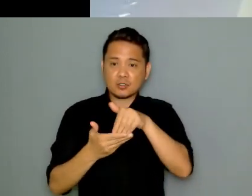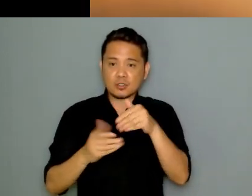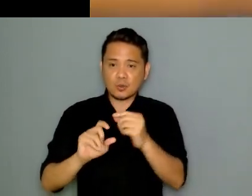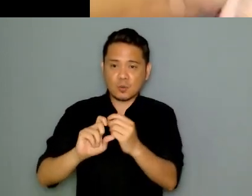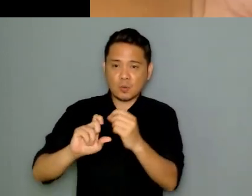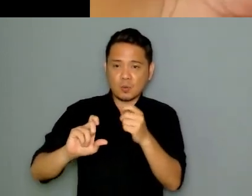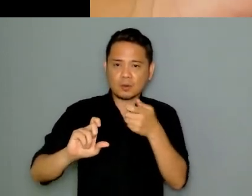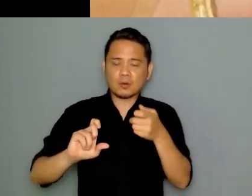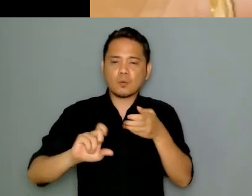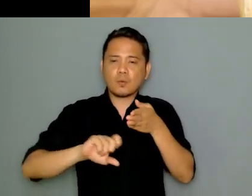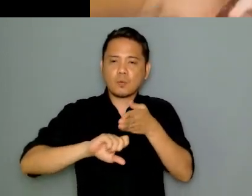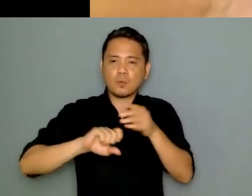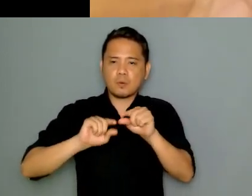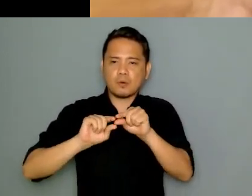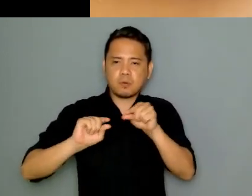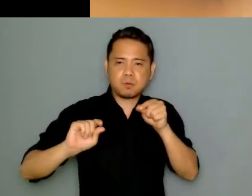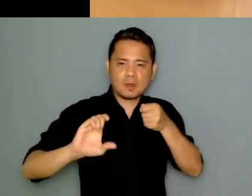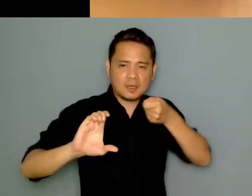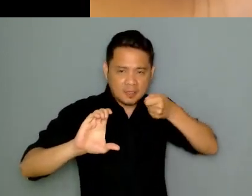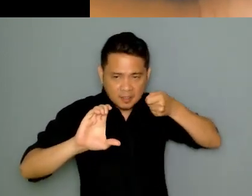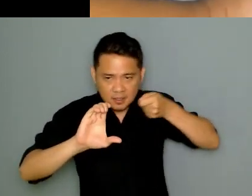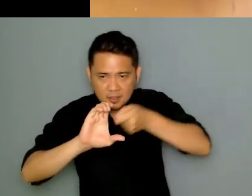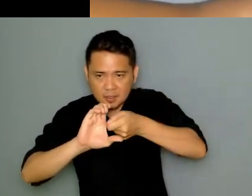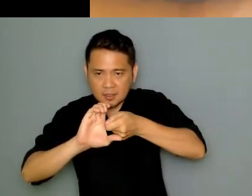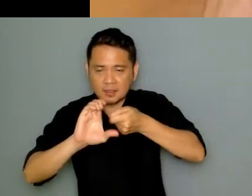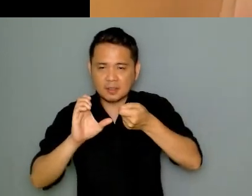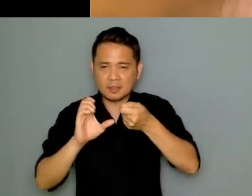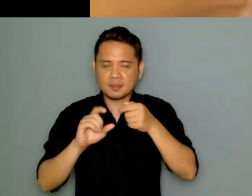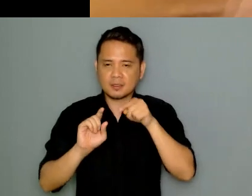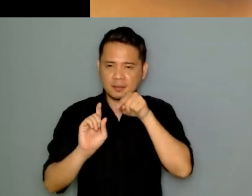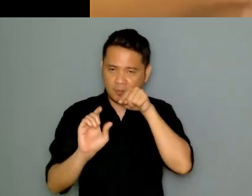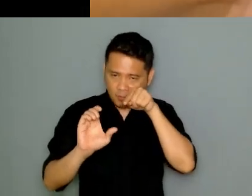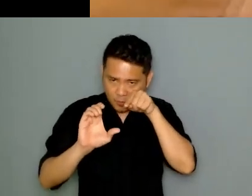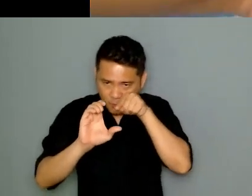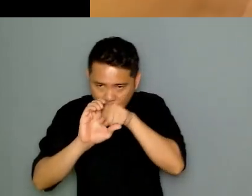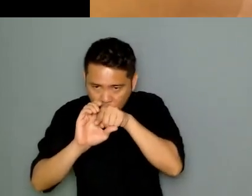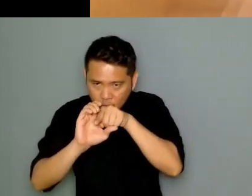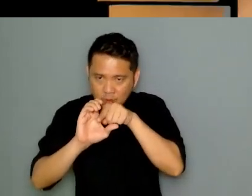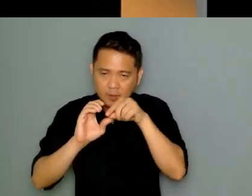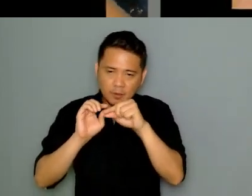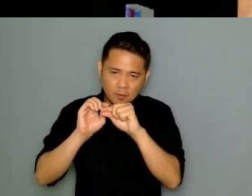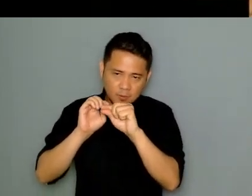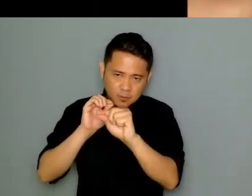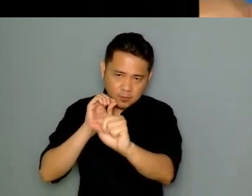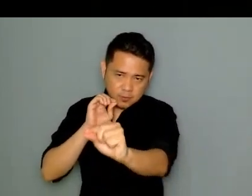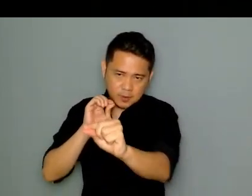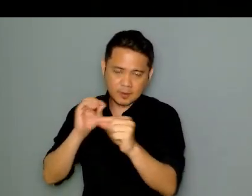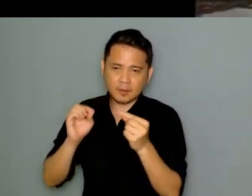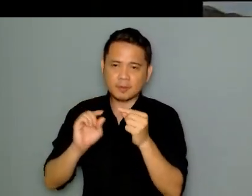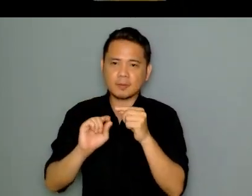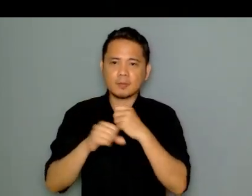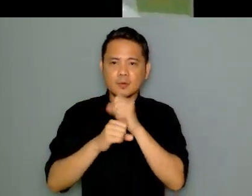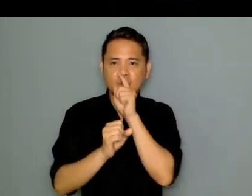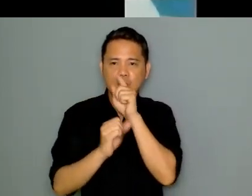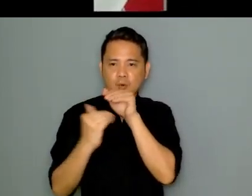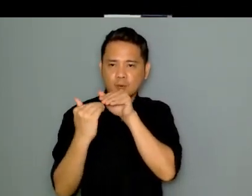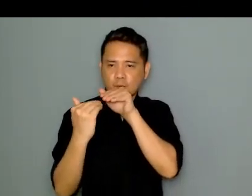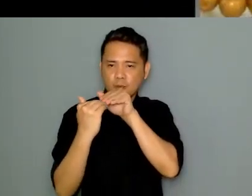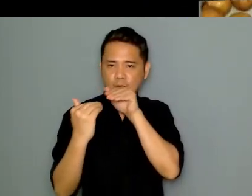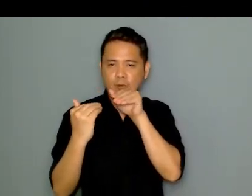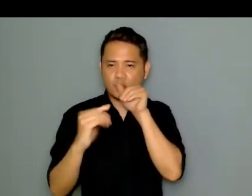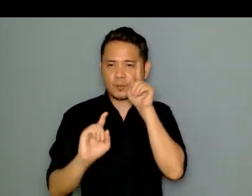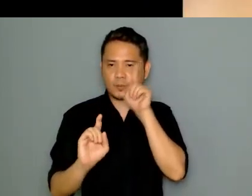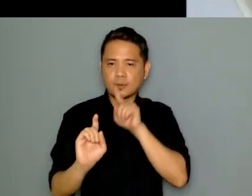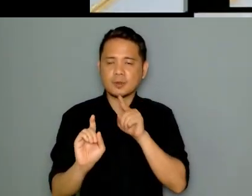natin yung stick doon sa pinakang buto niya para mapusok natin siya ng pantay at maayos. At pe-prepare din